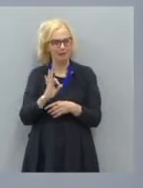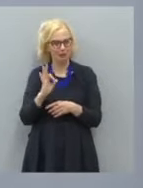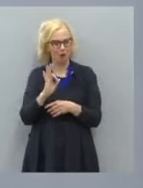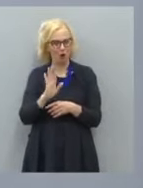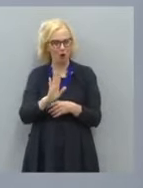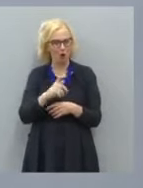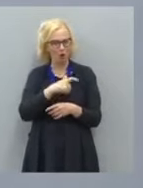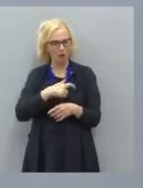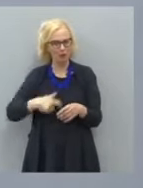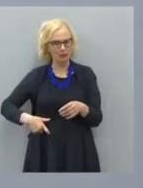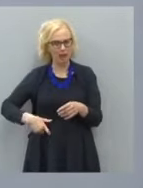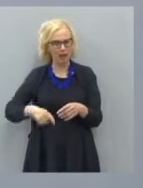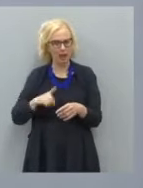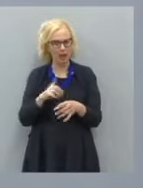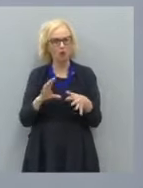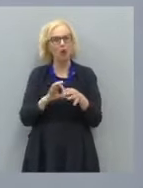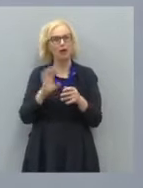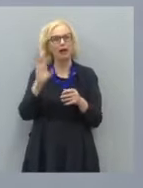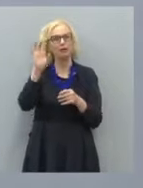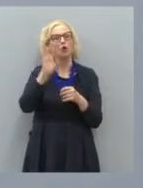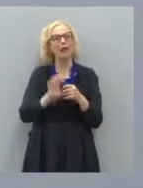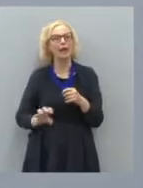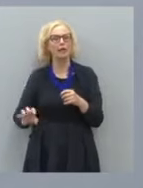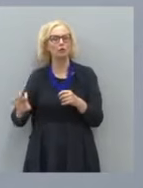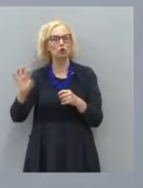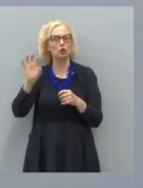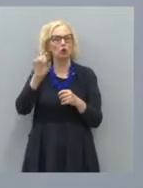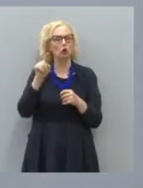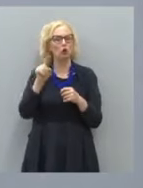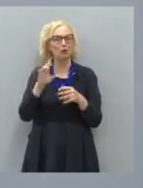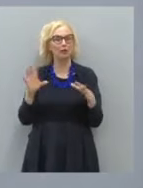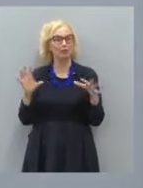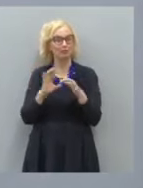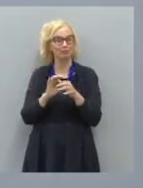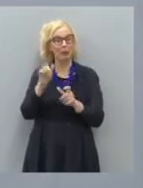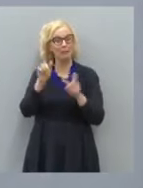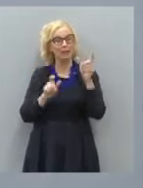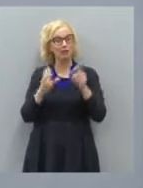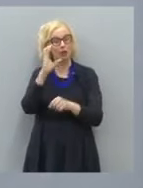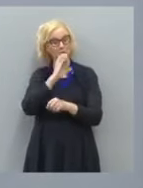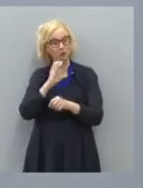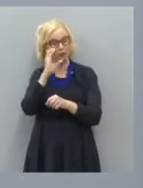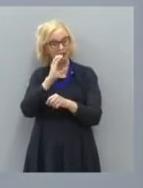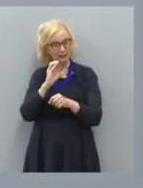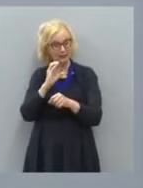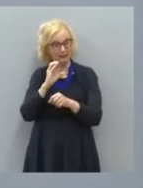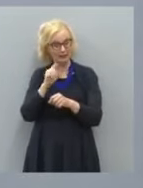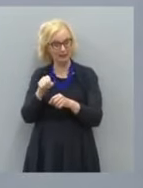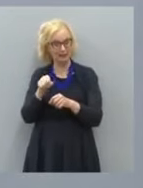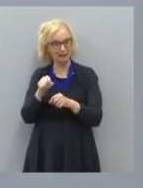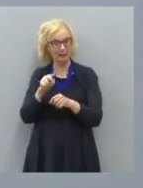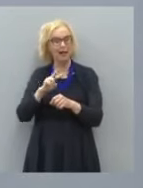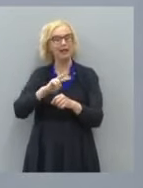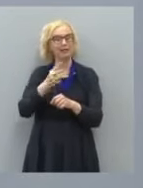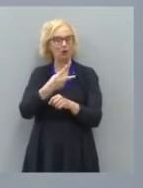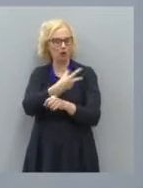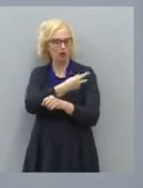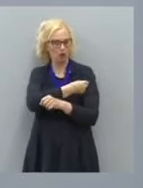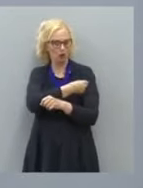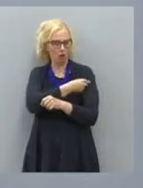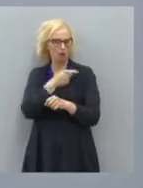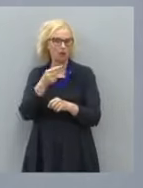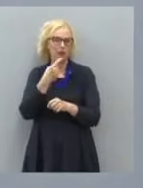di alcune regioni sulla tematica vaccinazione per i turisti seconda dose a da ha fatto delle